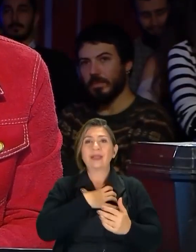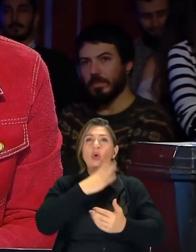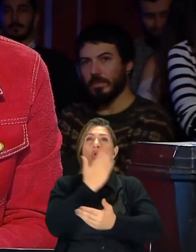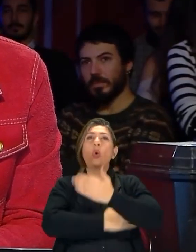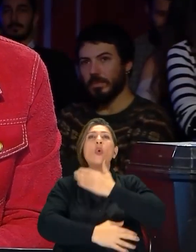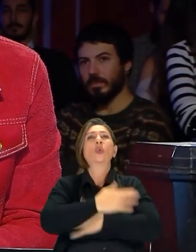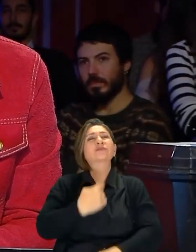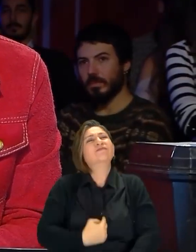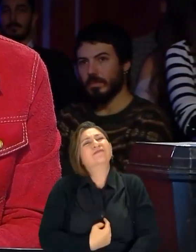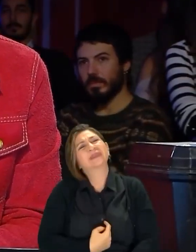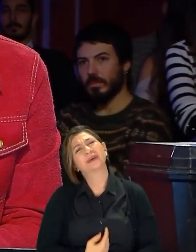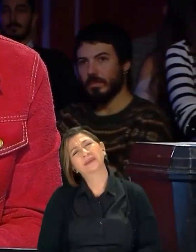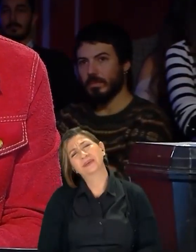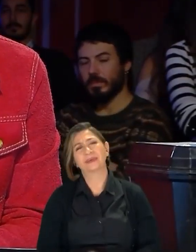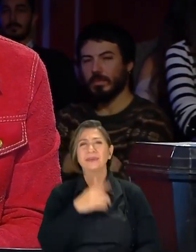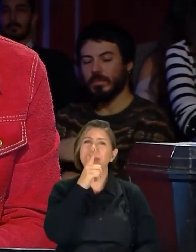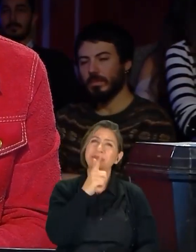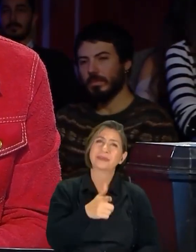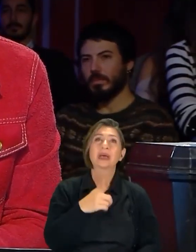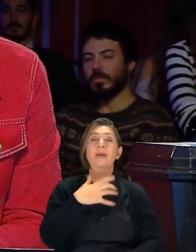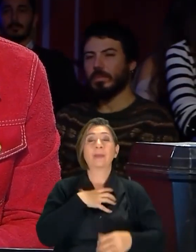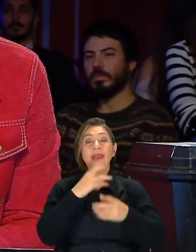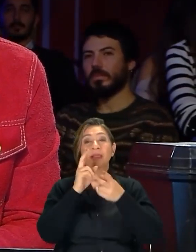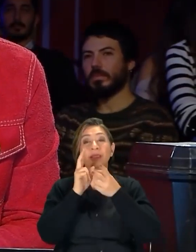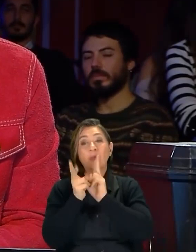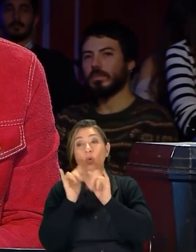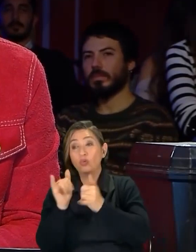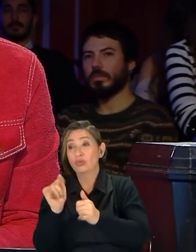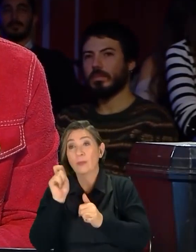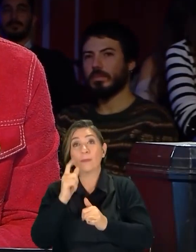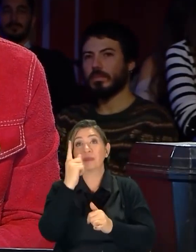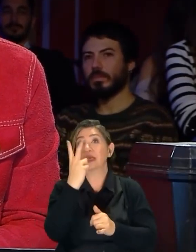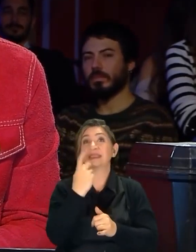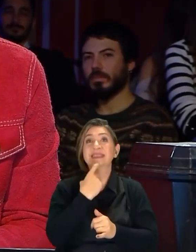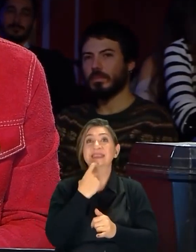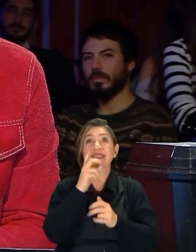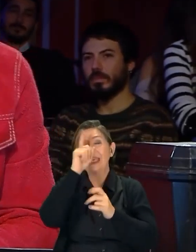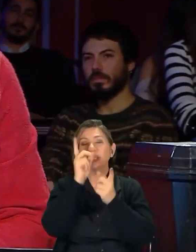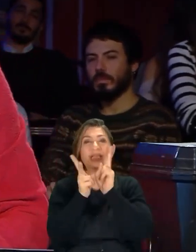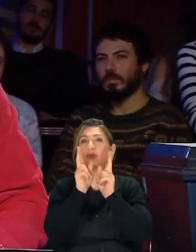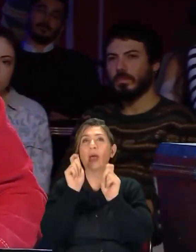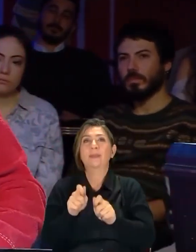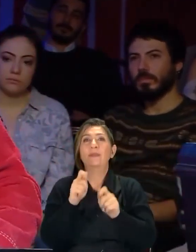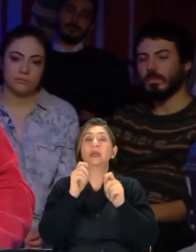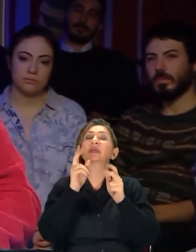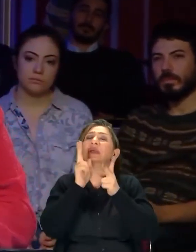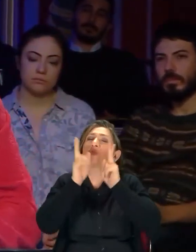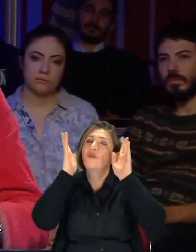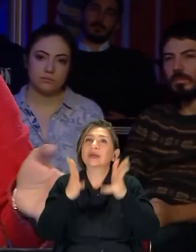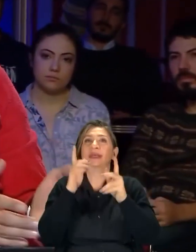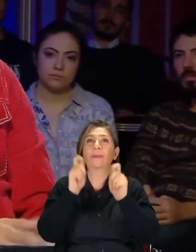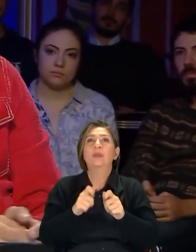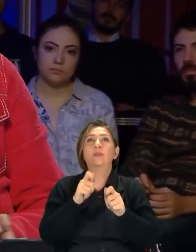hissettiğim zamanlarda da Eee kendimi oyunculuğa veriyorum mesela son birkaç senedir sadece tiyatro yaptım Daha ağırlıklı olarak tiyatro